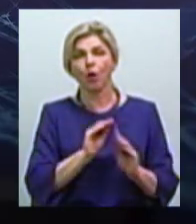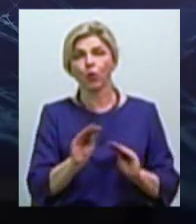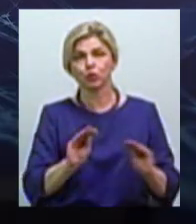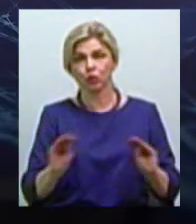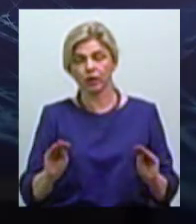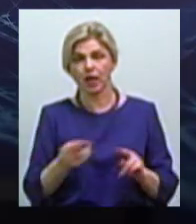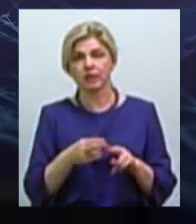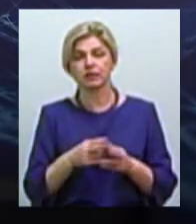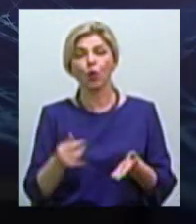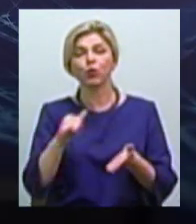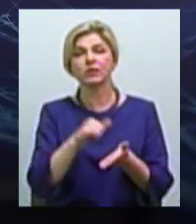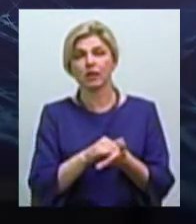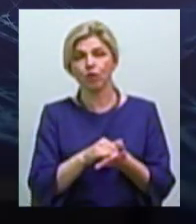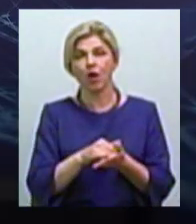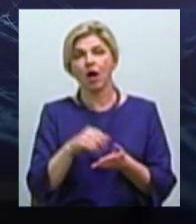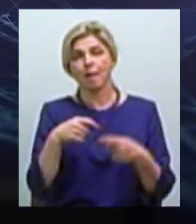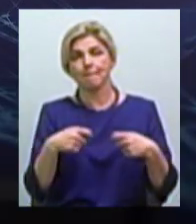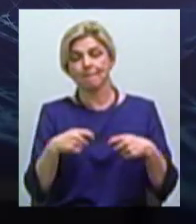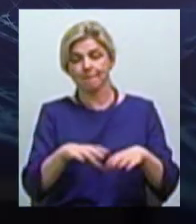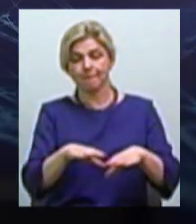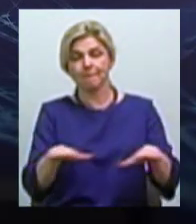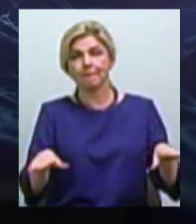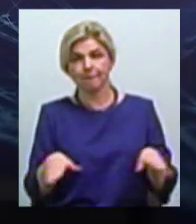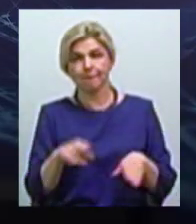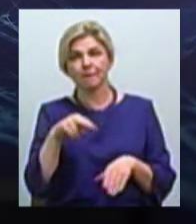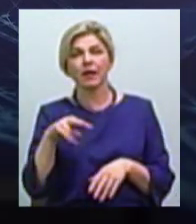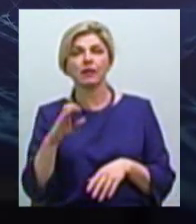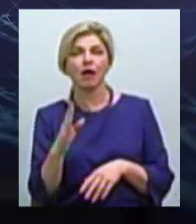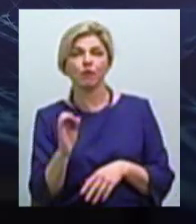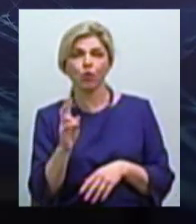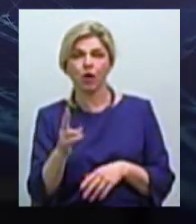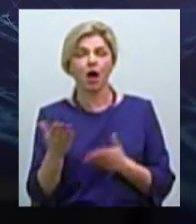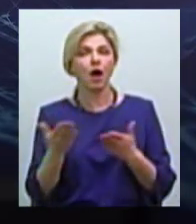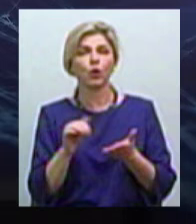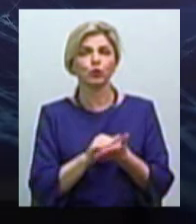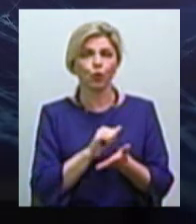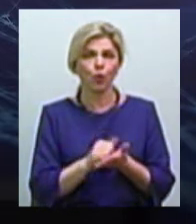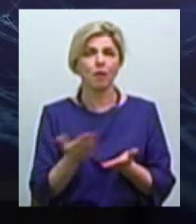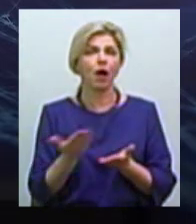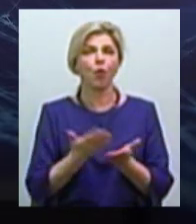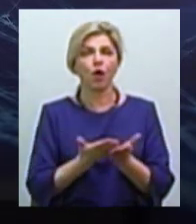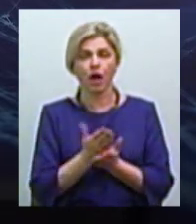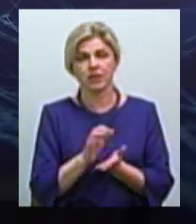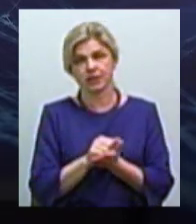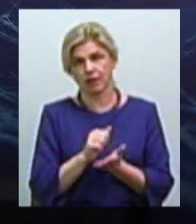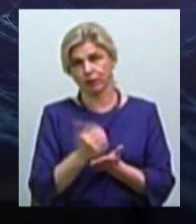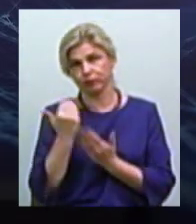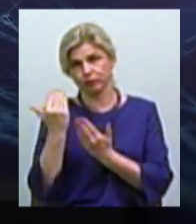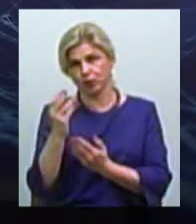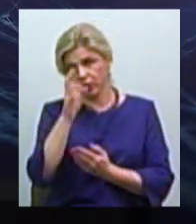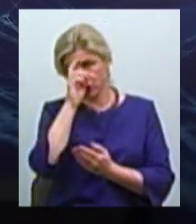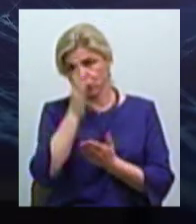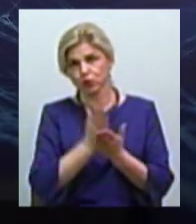цих прилавків. А що там буде, якої якості, які повинні бути документи – це вже займається